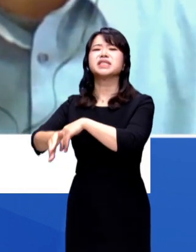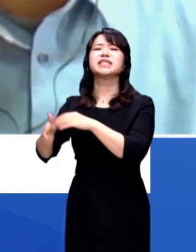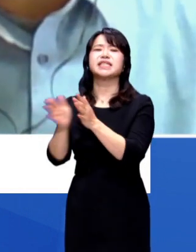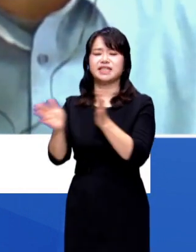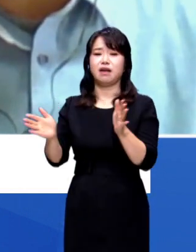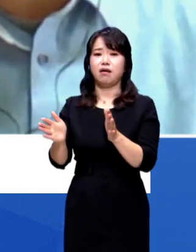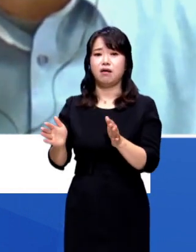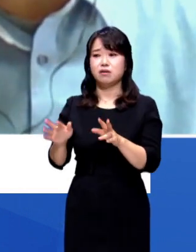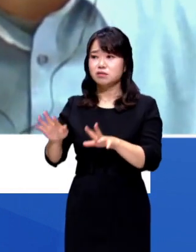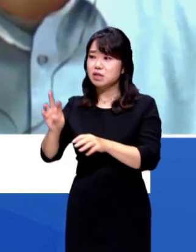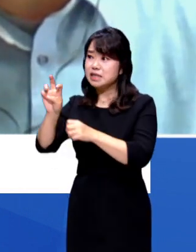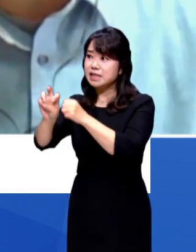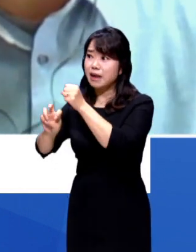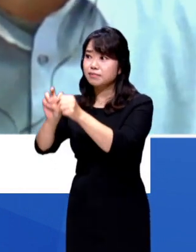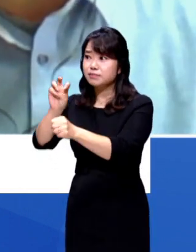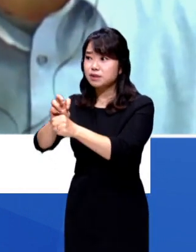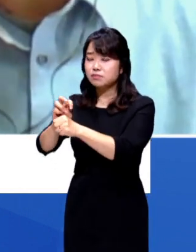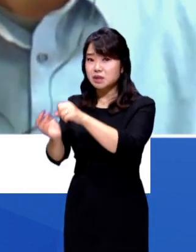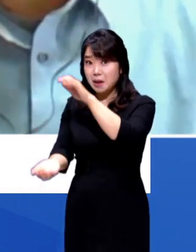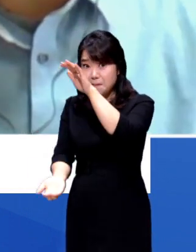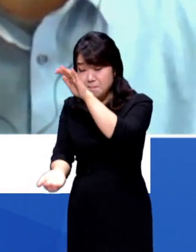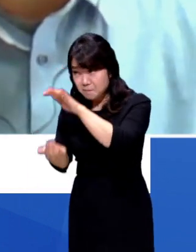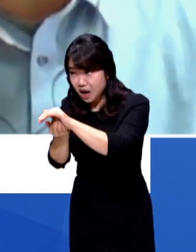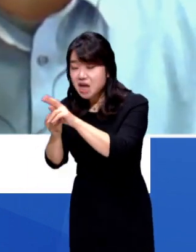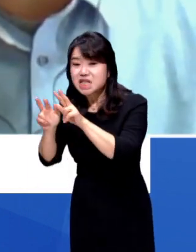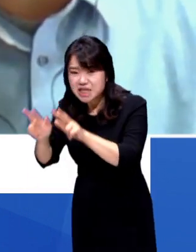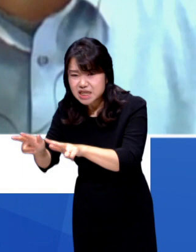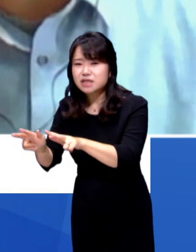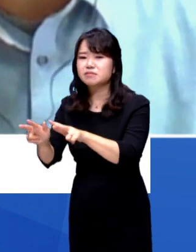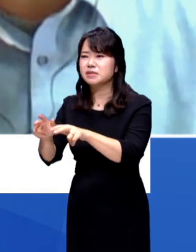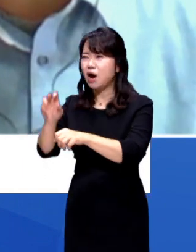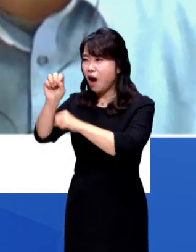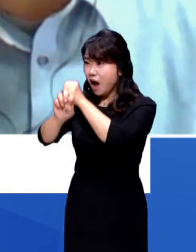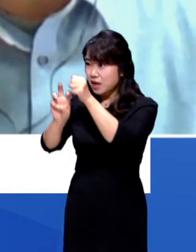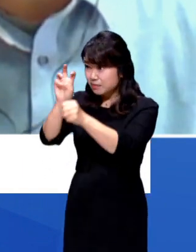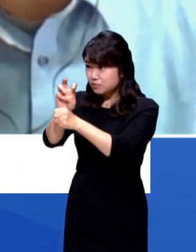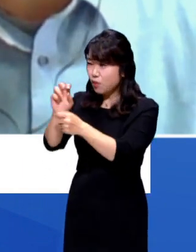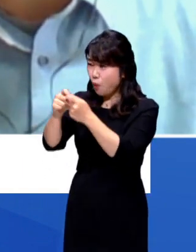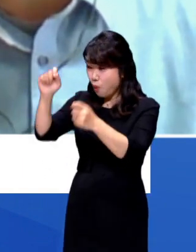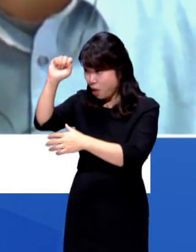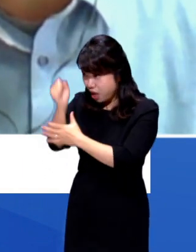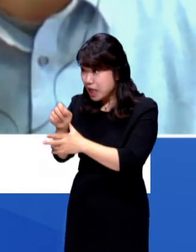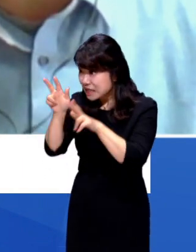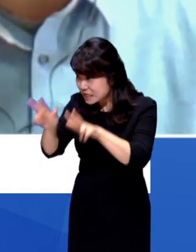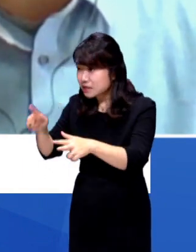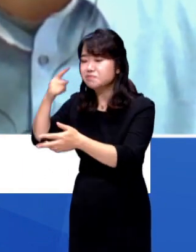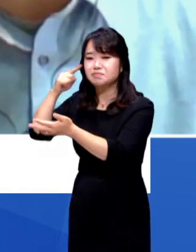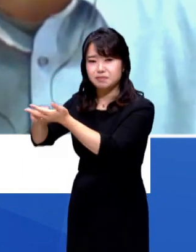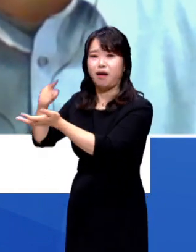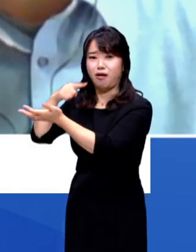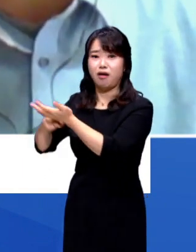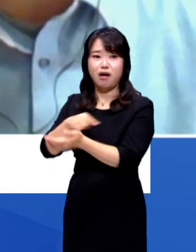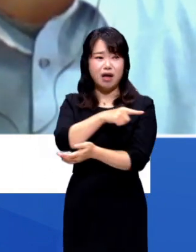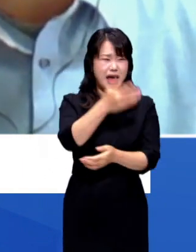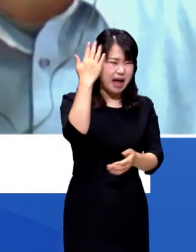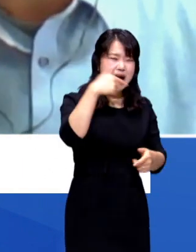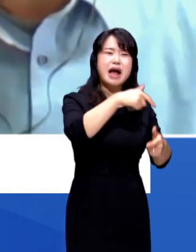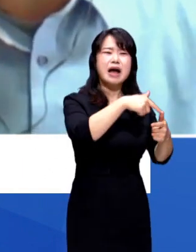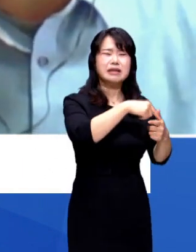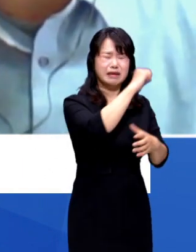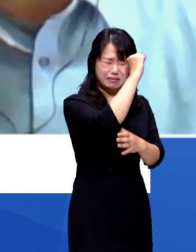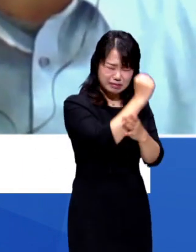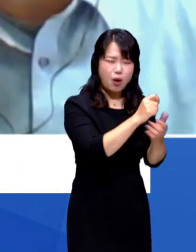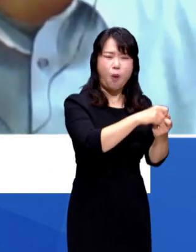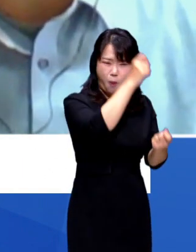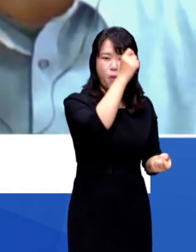지금 30년 연한을 채운 아파트들이 이제 나타나고 있는 실정입니다. 그래서 도봉구 같은 경우는 뭐 재건축이 지지부진한